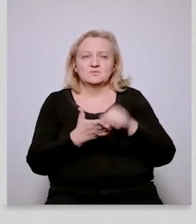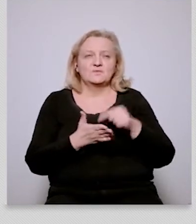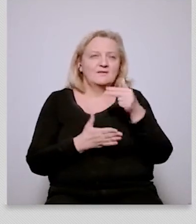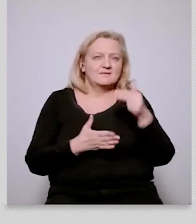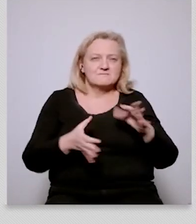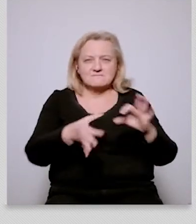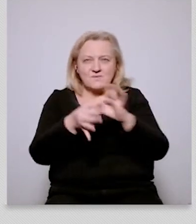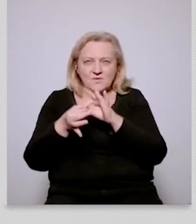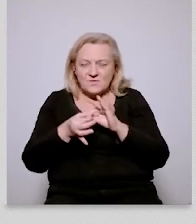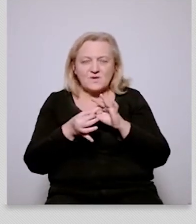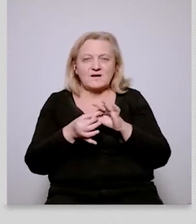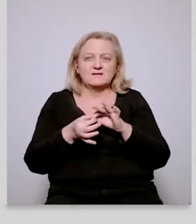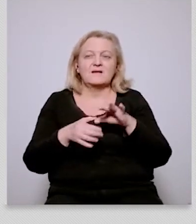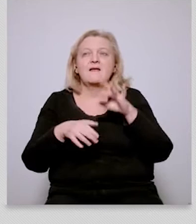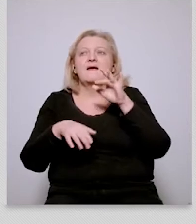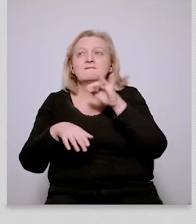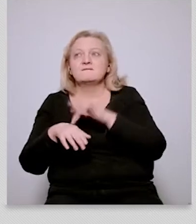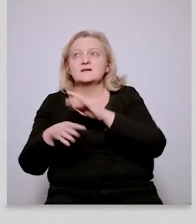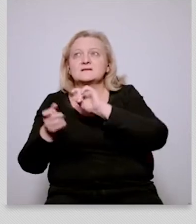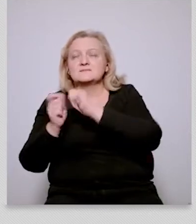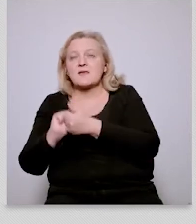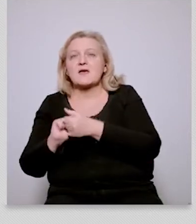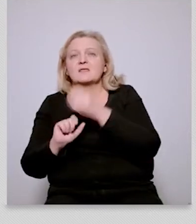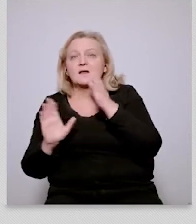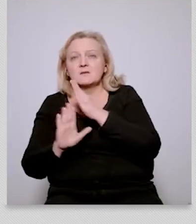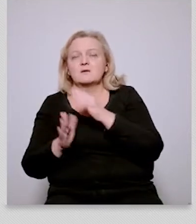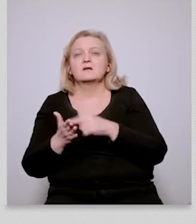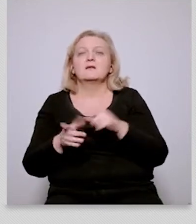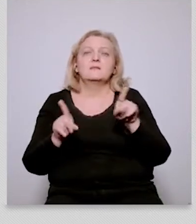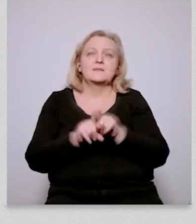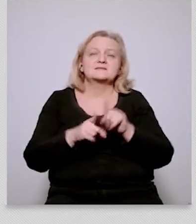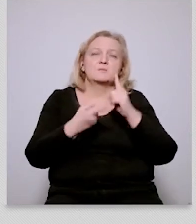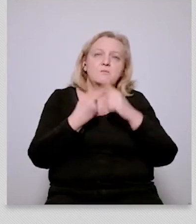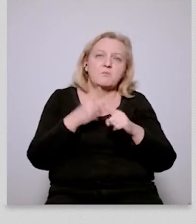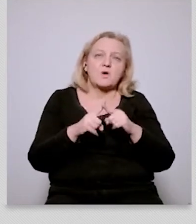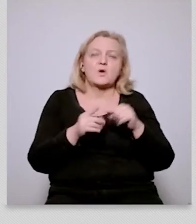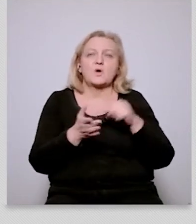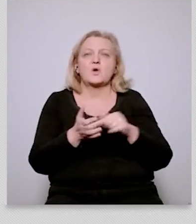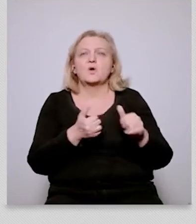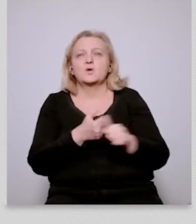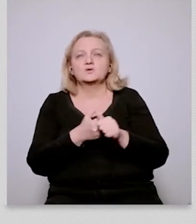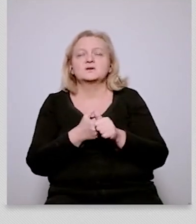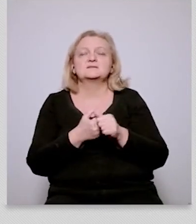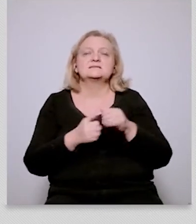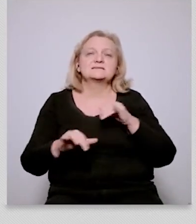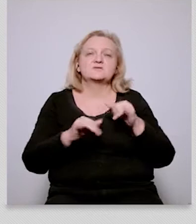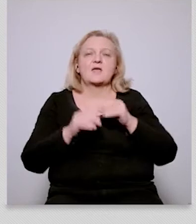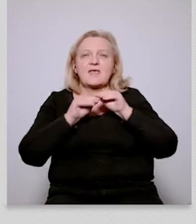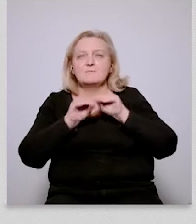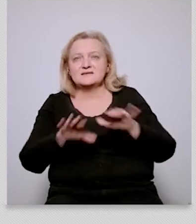ze skutkami zmiany klimatu i wreszcie z polityką na przykład jeżeli chodzi o zarządzanie emisjami